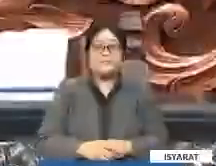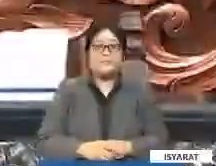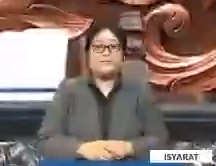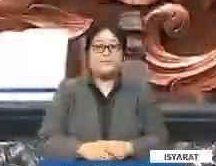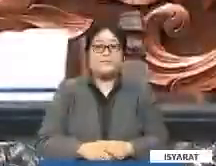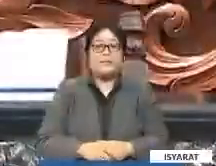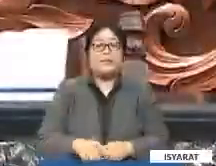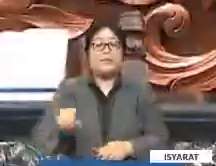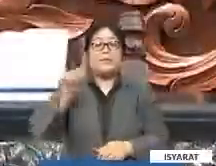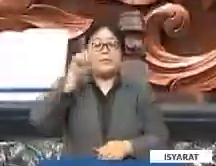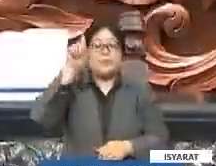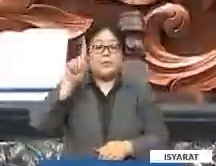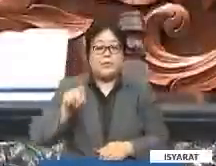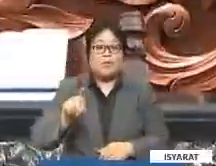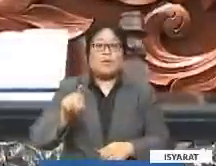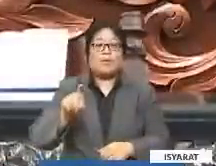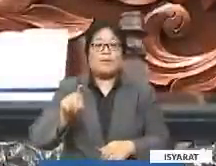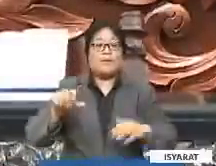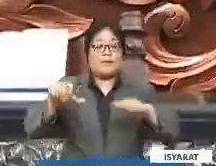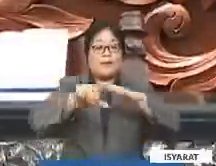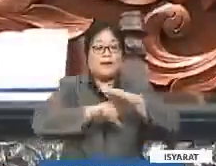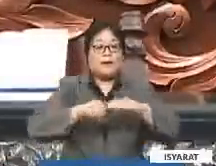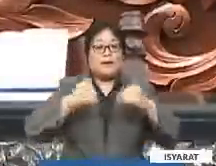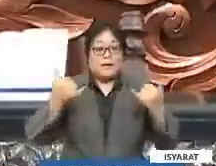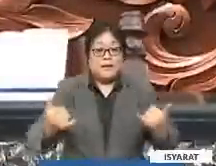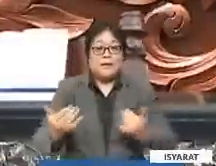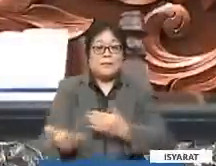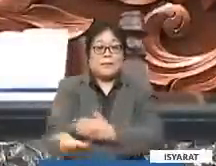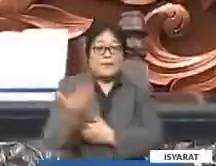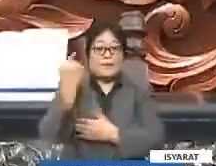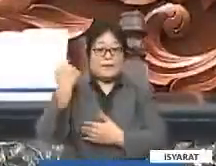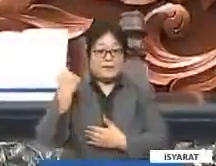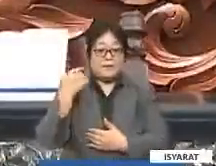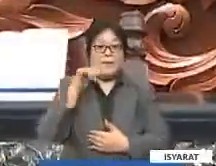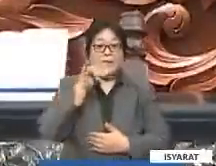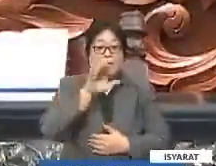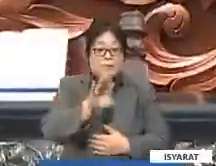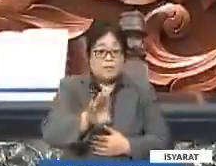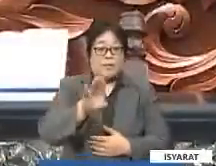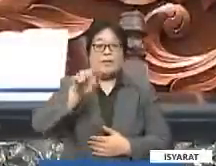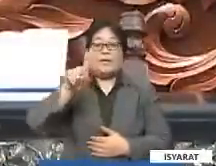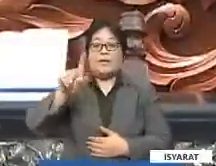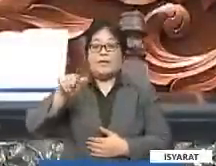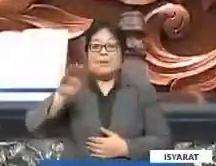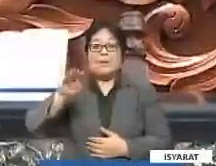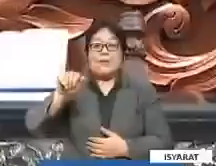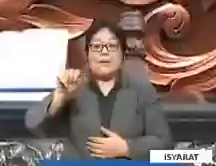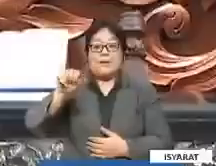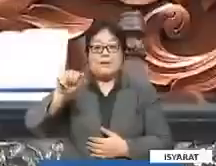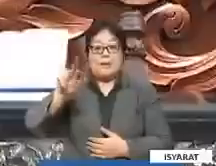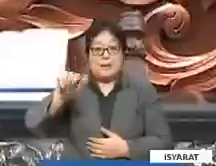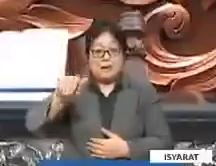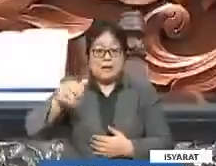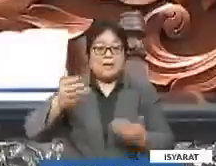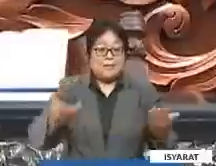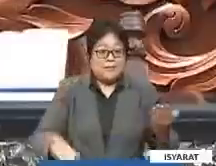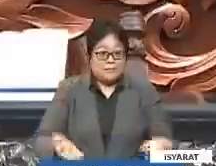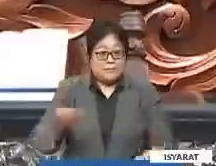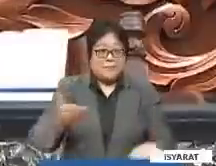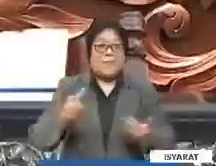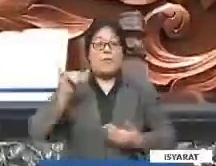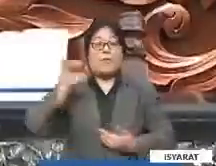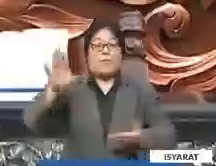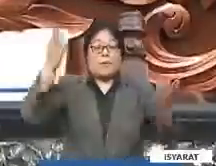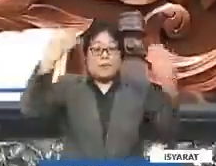masme persoalannya pokok persoalannya sekarang pagi ini yang dibangkitkan oleh yang membuat teman Sara ialah sama ada